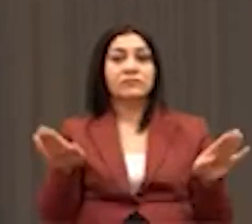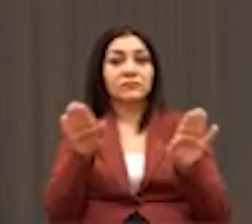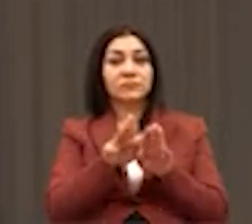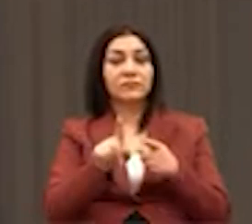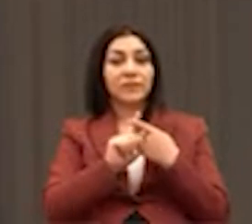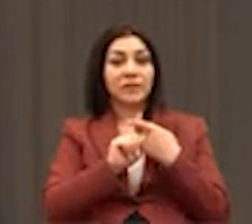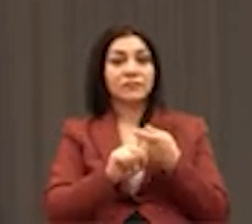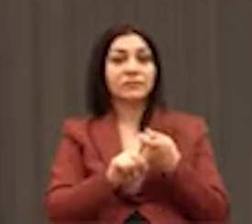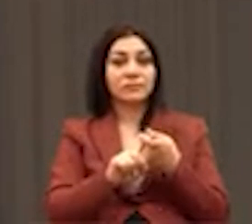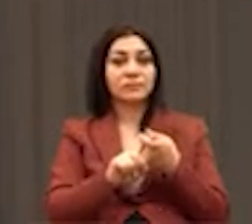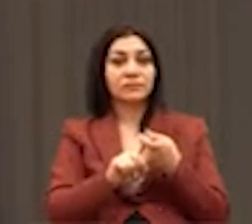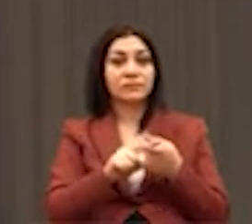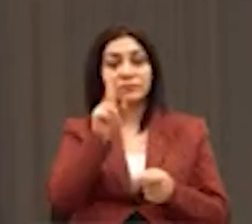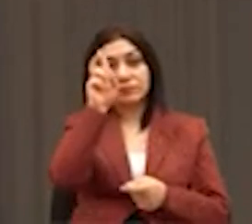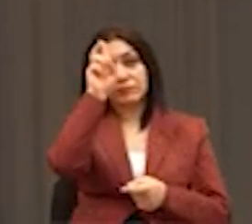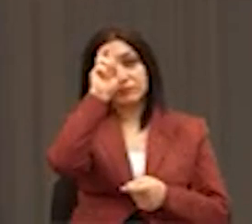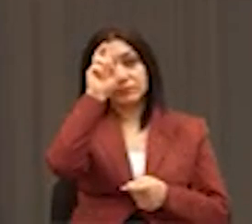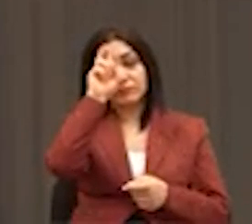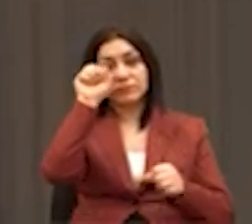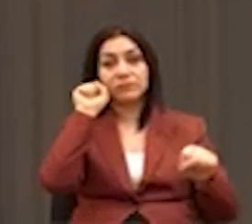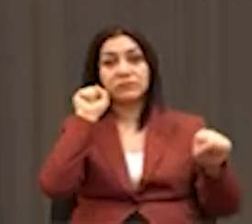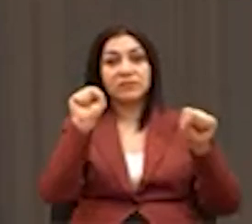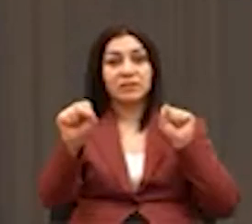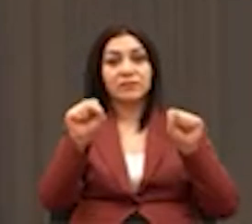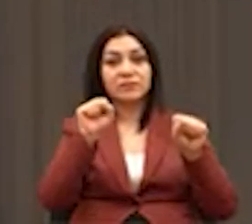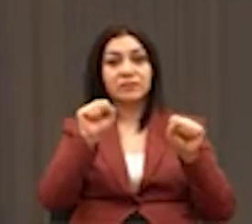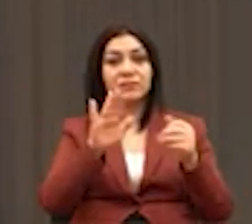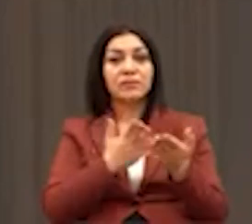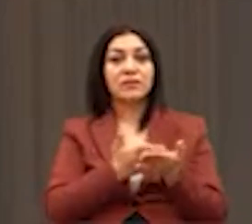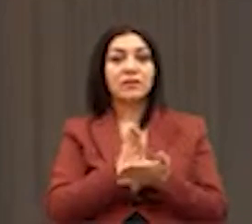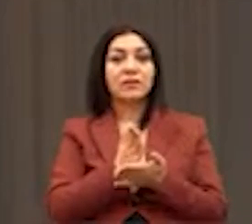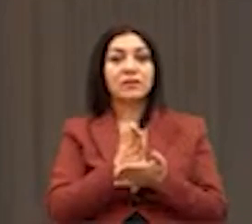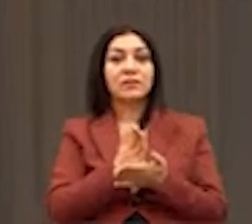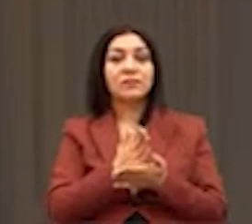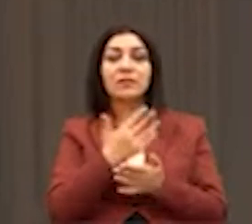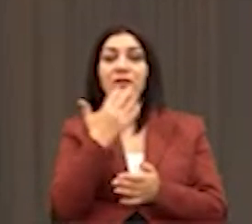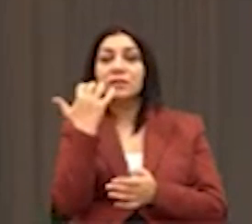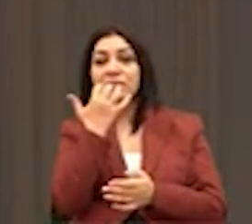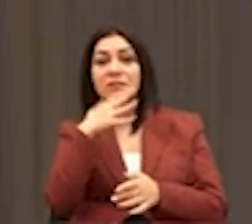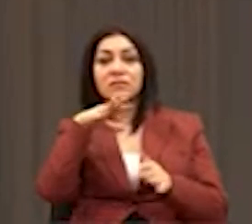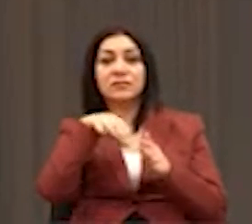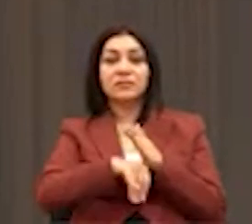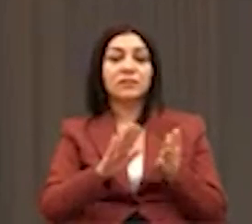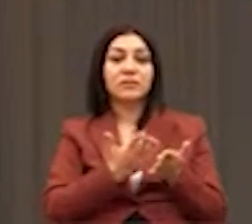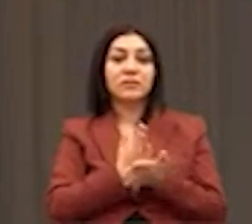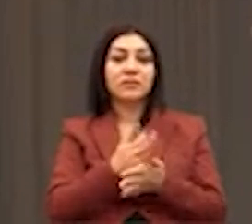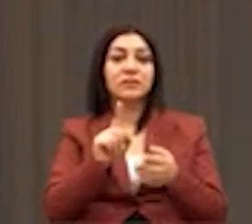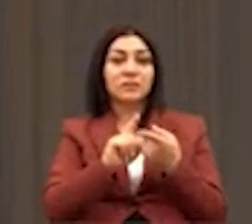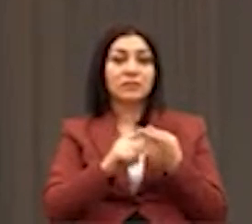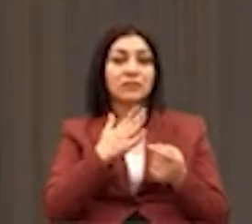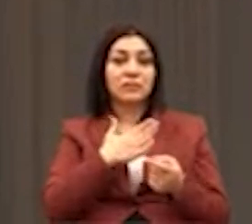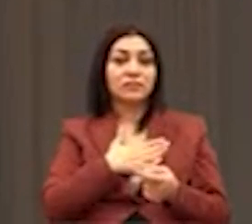ունի երկրի ղեկավար իշխանությունների վարած արտաքին ու ներքին քաղաքականության։ Այն